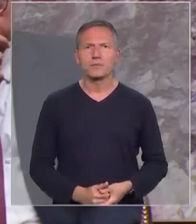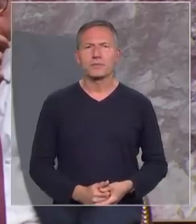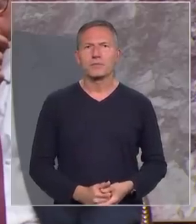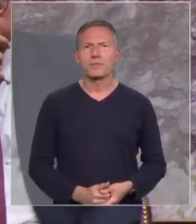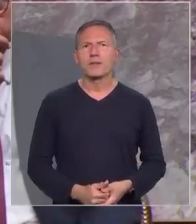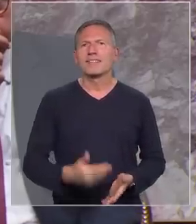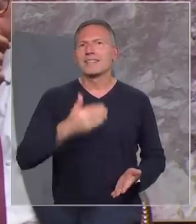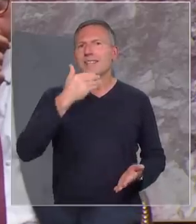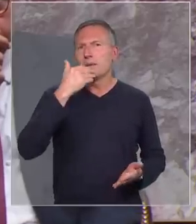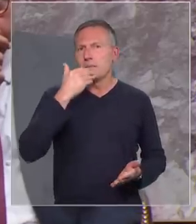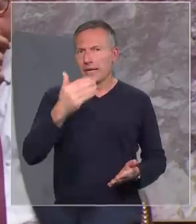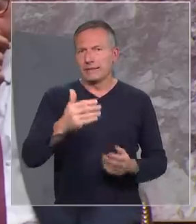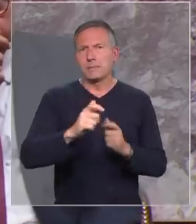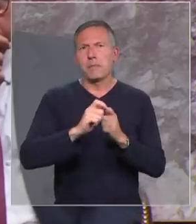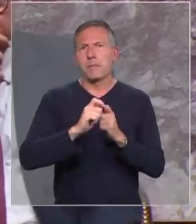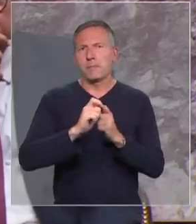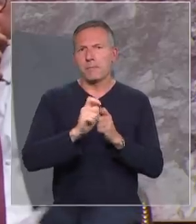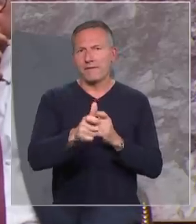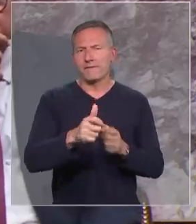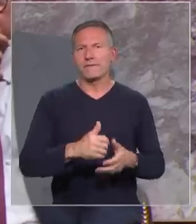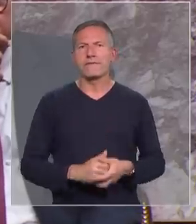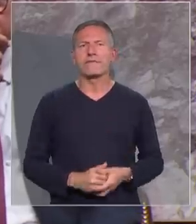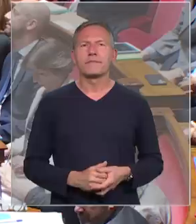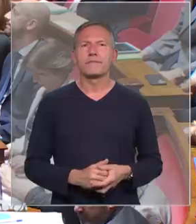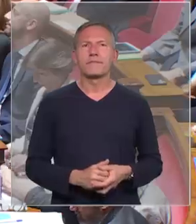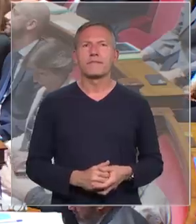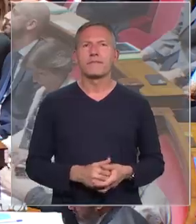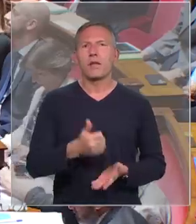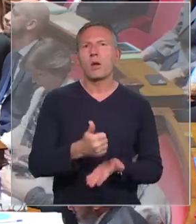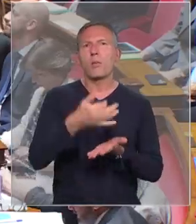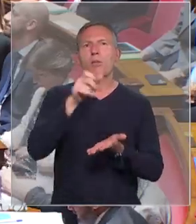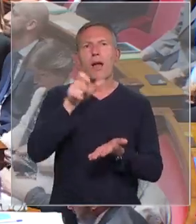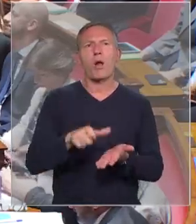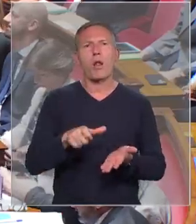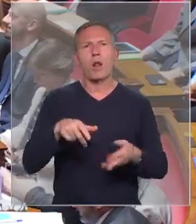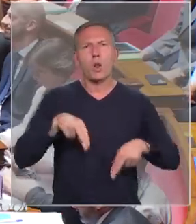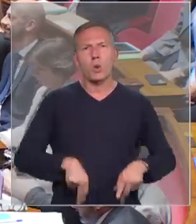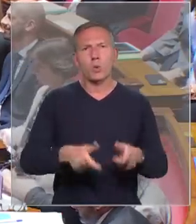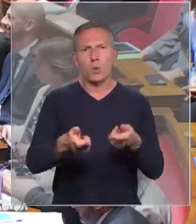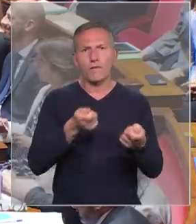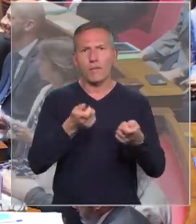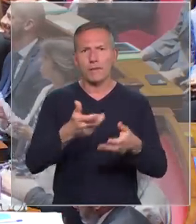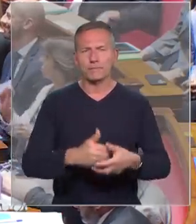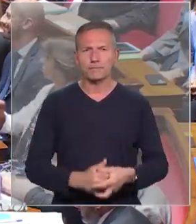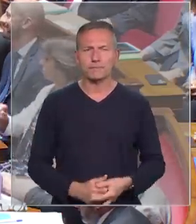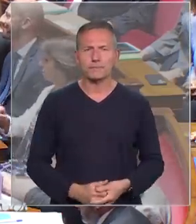Je vous remercie. La parole est à monsieur Olivier Véran, porte-parole du gouvernement.